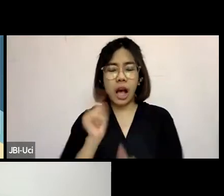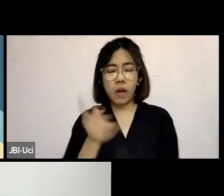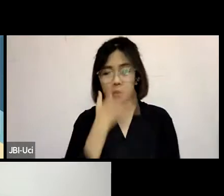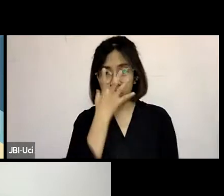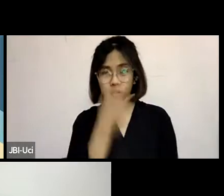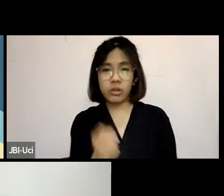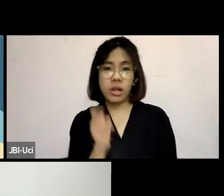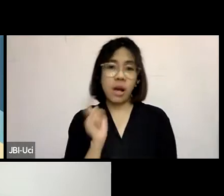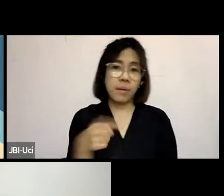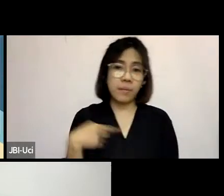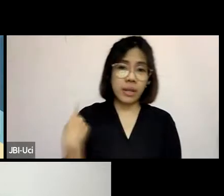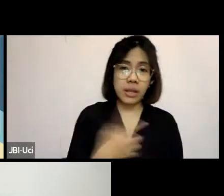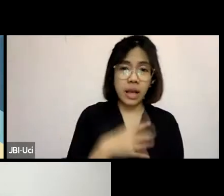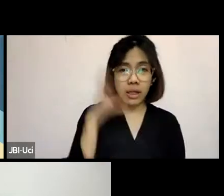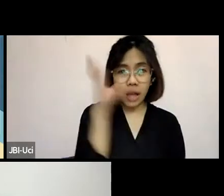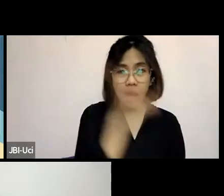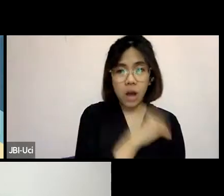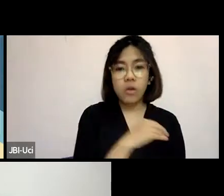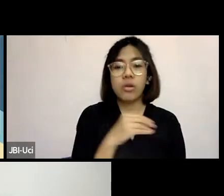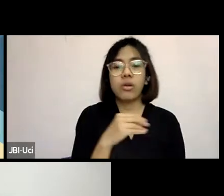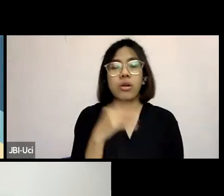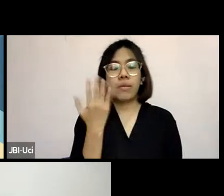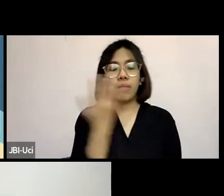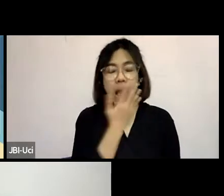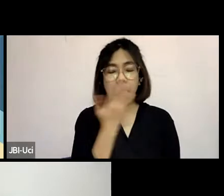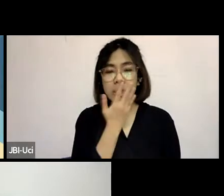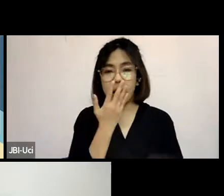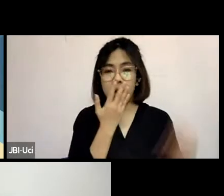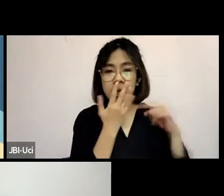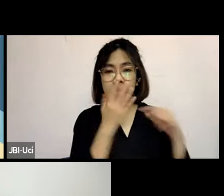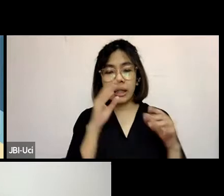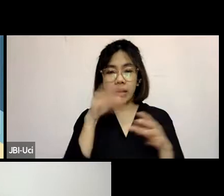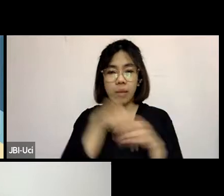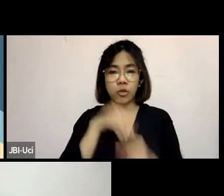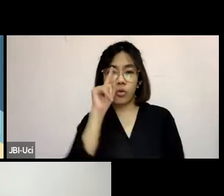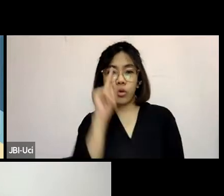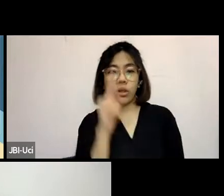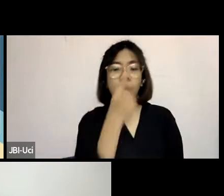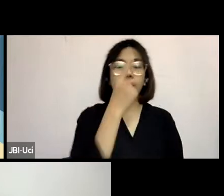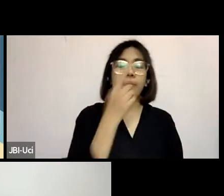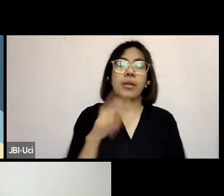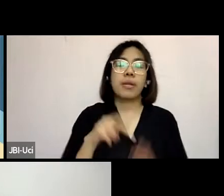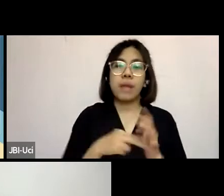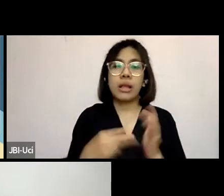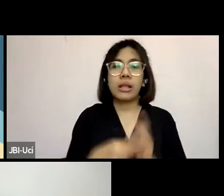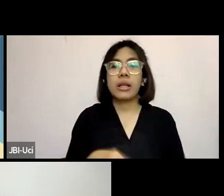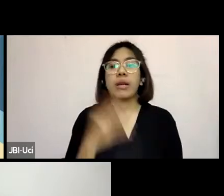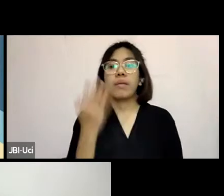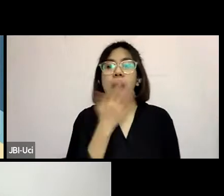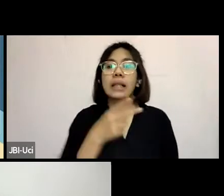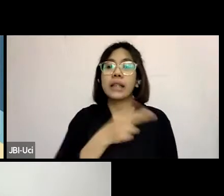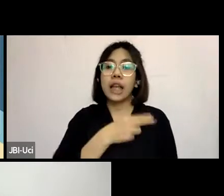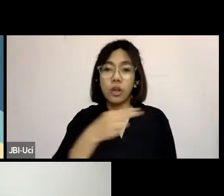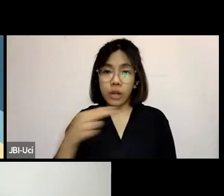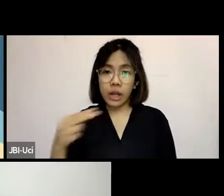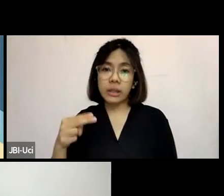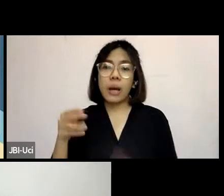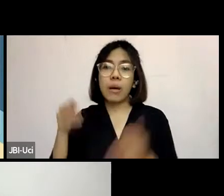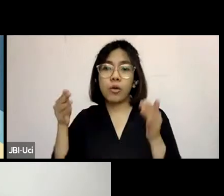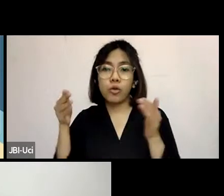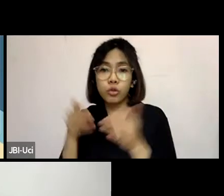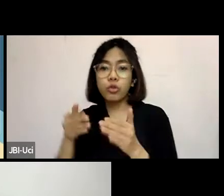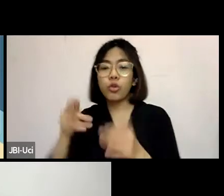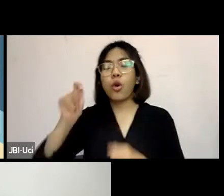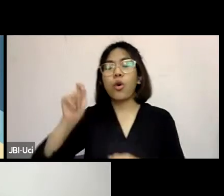bahasa adalah yang utama hukum maka bahasa Indonesia hukumnya harus didefinisikan sebaik mungkin supaya tidak